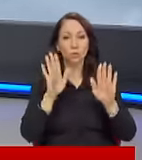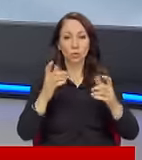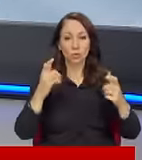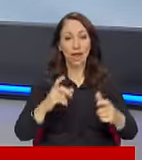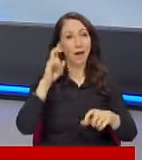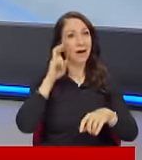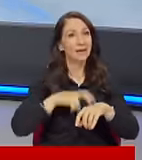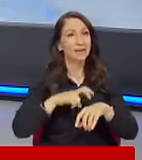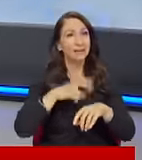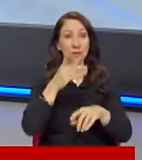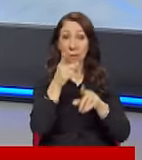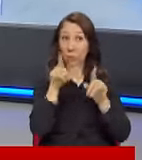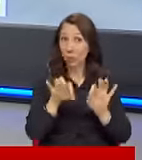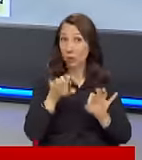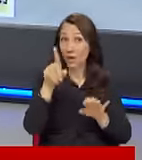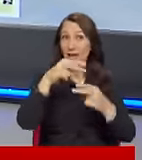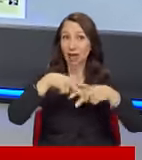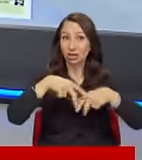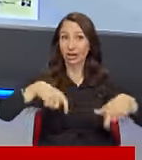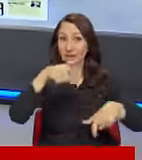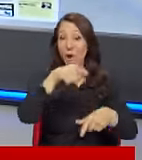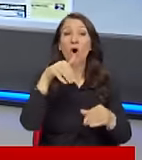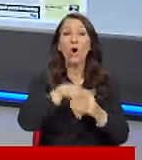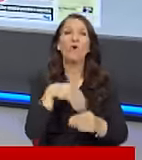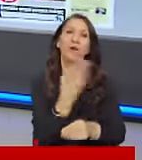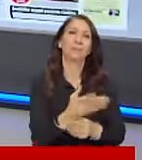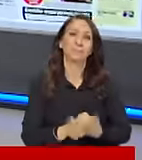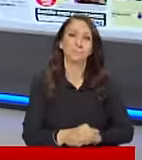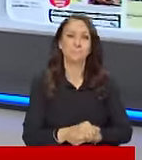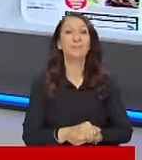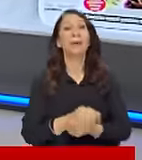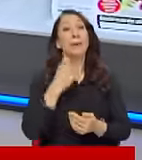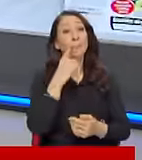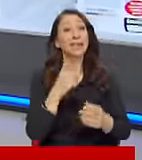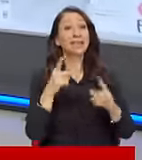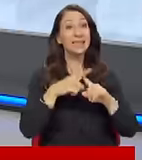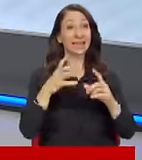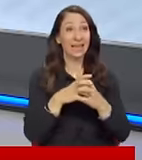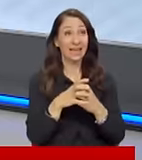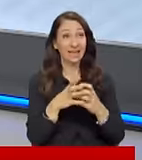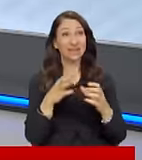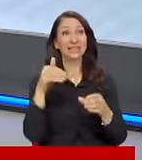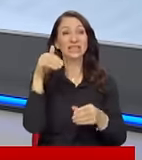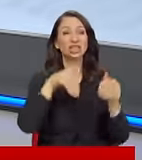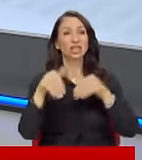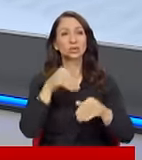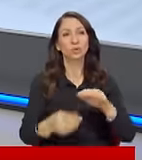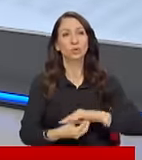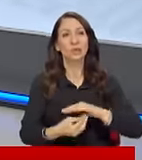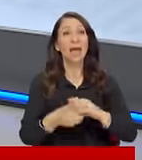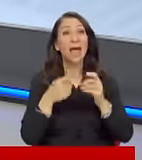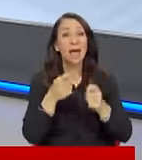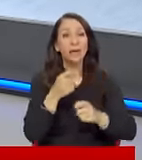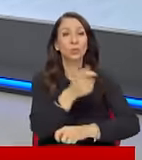yerde, hatırlatmamızda bugünkü etiketimiz oy ver. Bakın, tarikatlara seçim rüşveti, eğitim ve